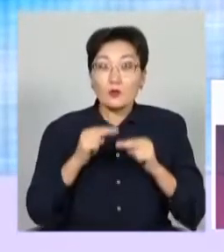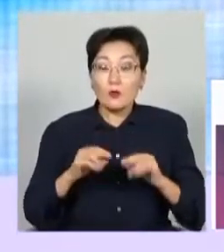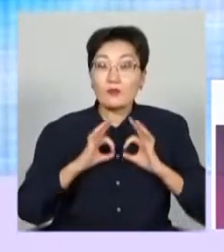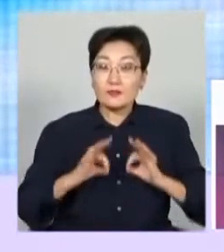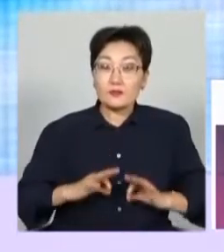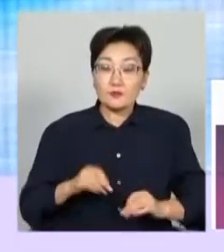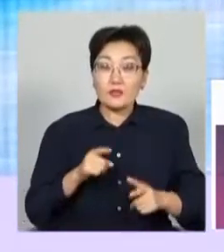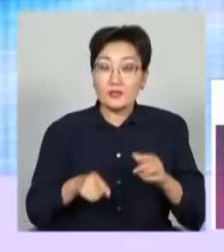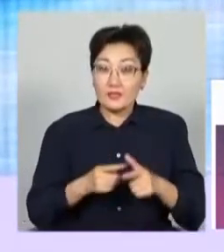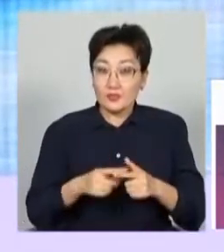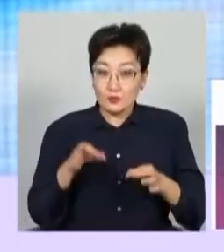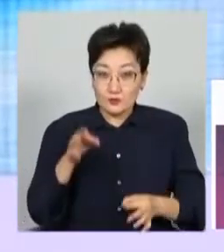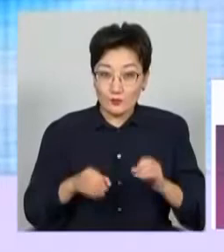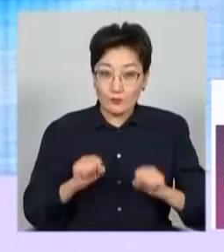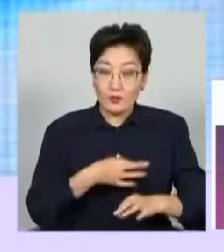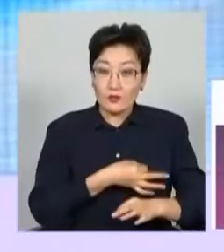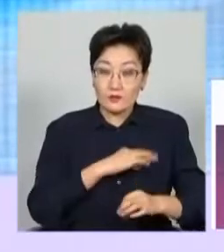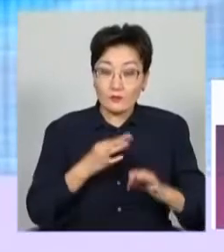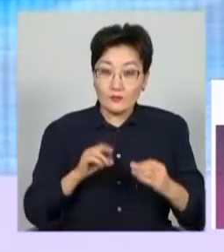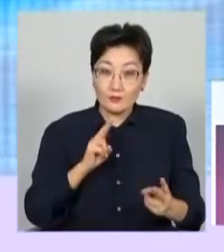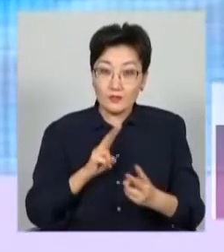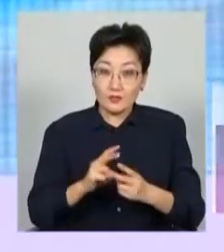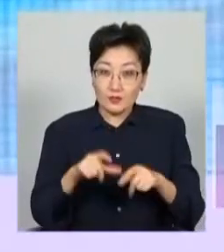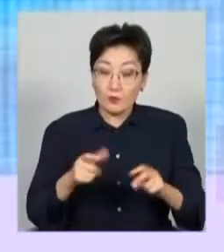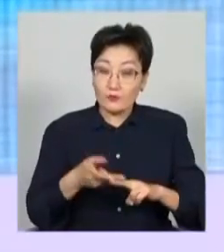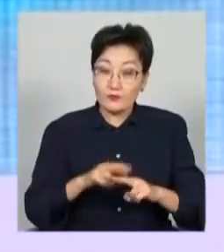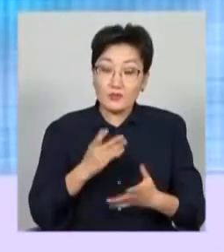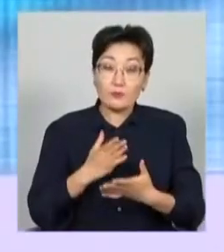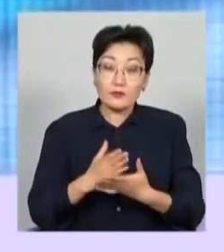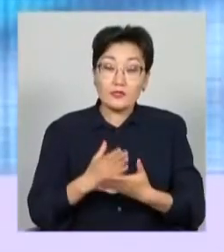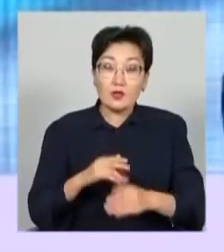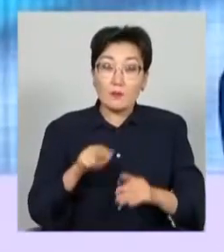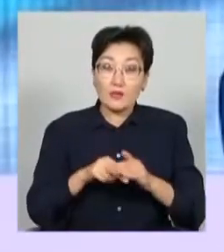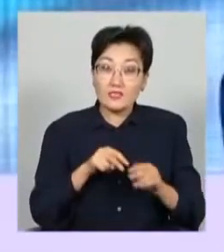или суд адвокаты могут свободно встречаться с гражданами которые находятся под стражей